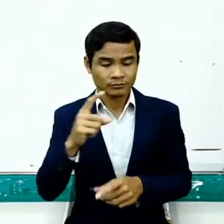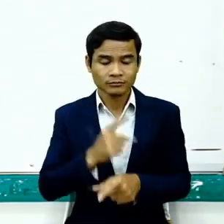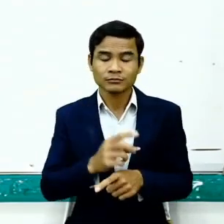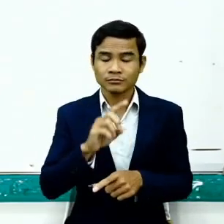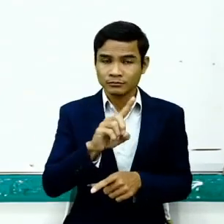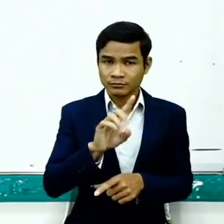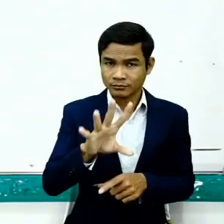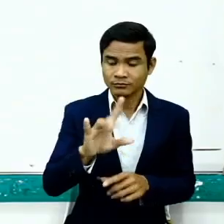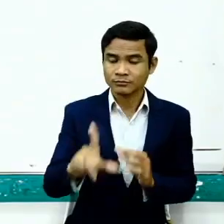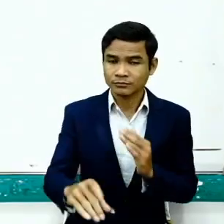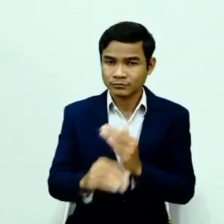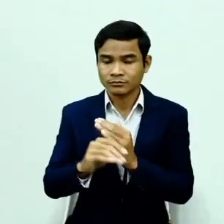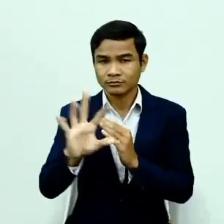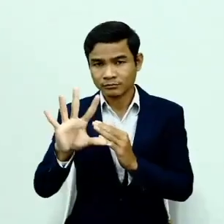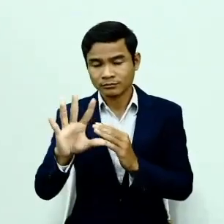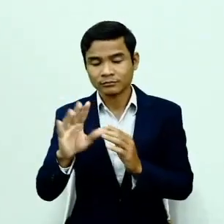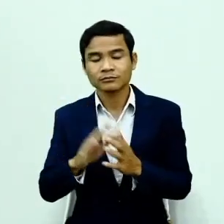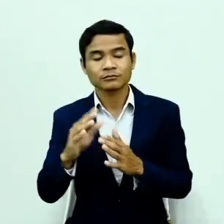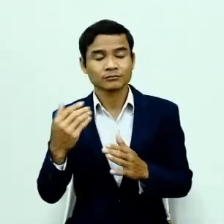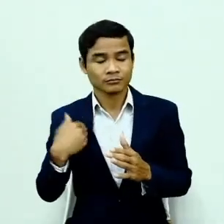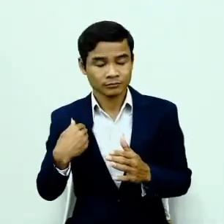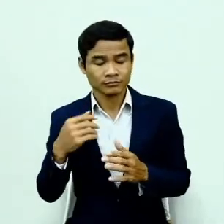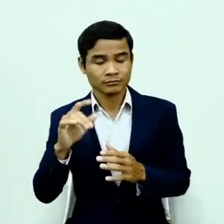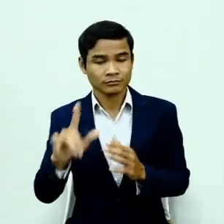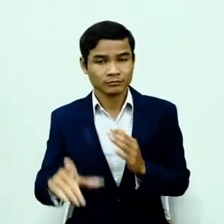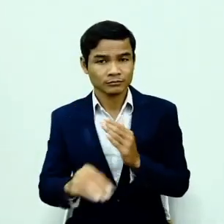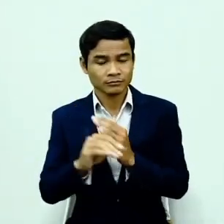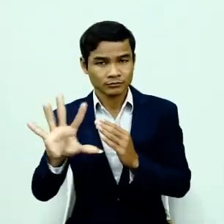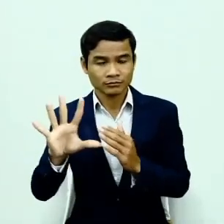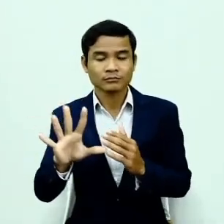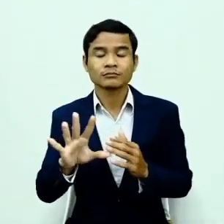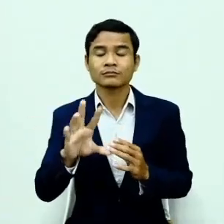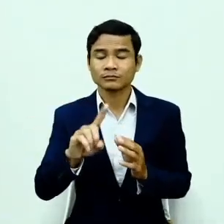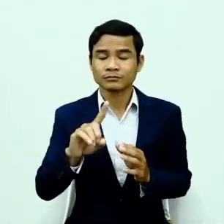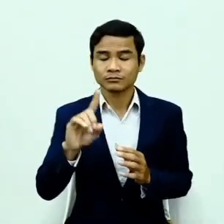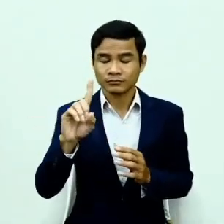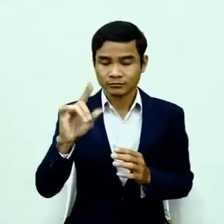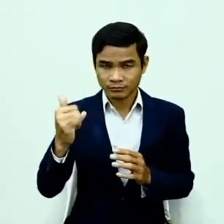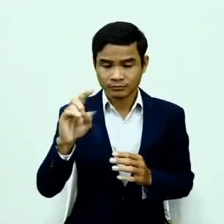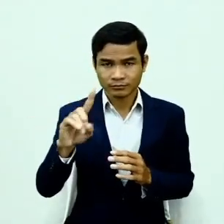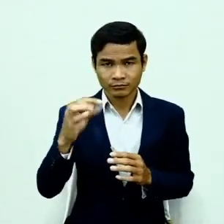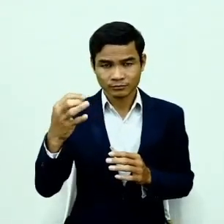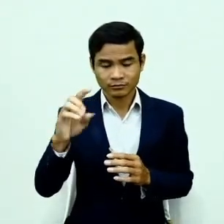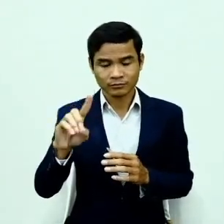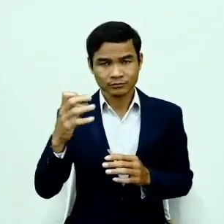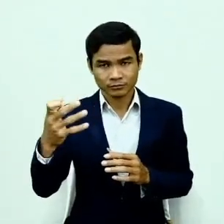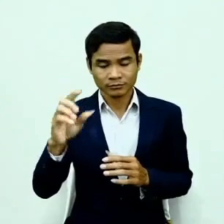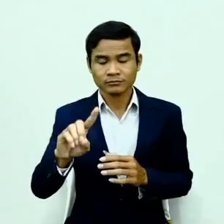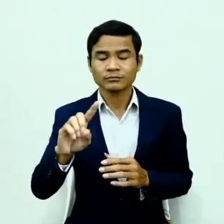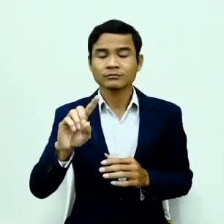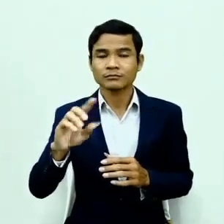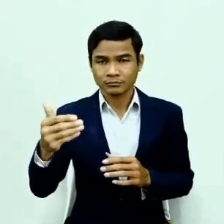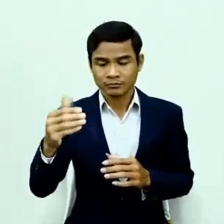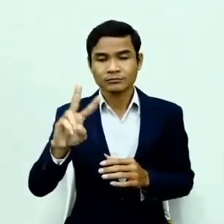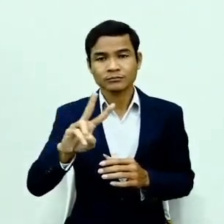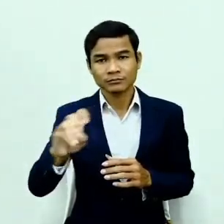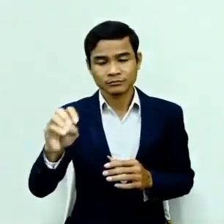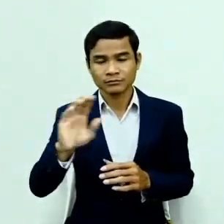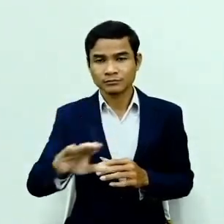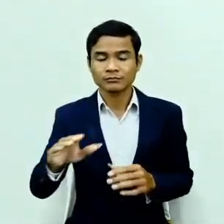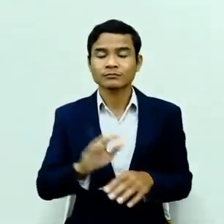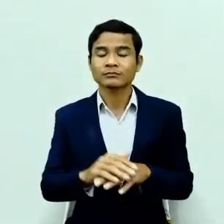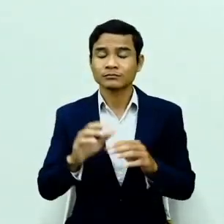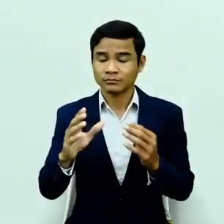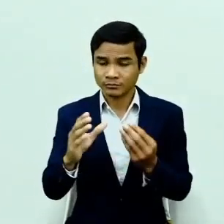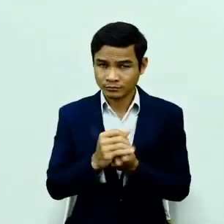đắp rằm. Thay rằm thích đắp rằm khả nông chết hái. Như thay một cổ rằm mất đắp rằm muối, đắp rằm pí, đắp rằm bấy, đắp rằm bốn một hầy. Chả nhưng